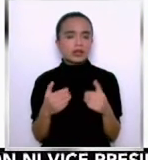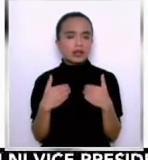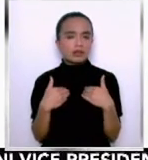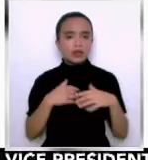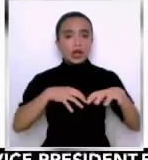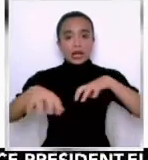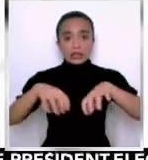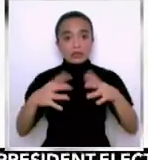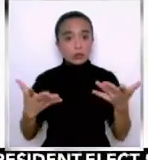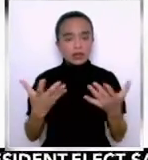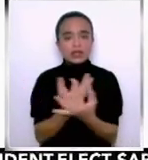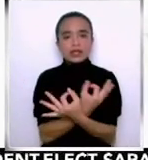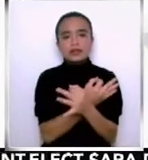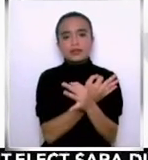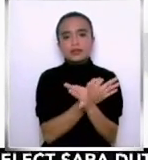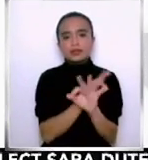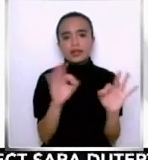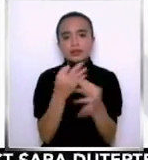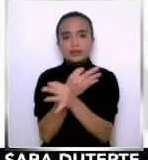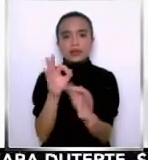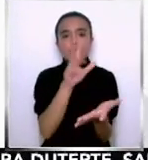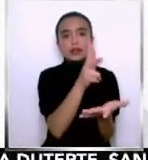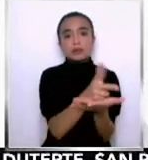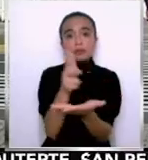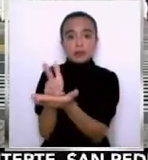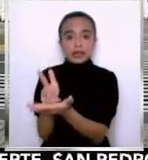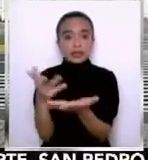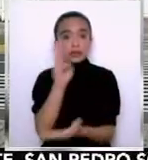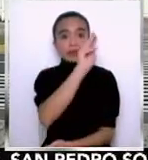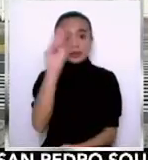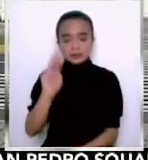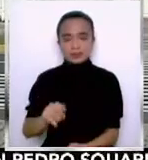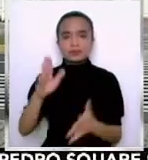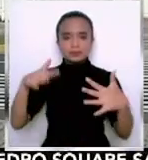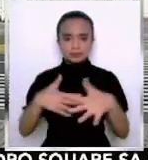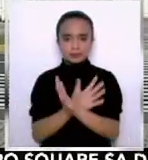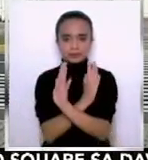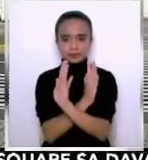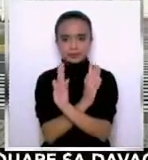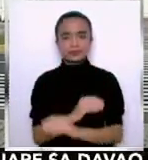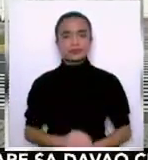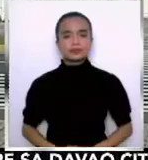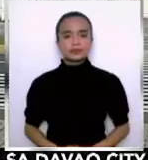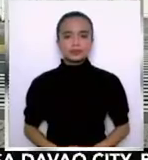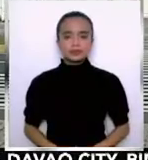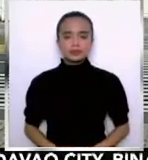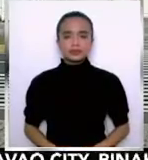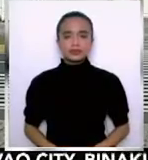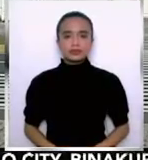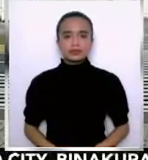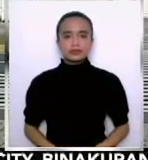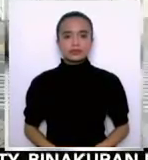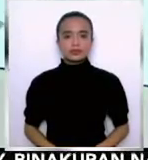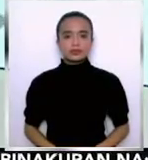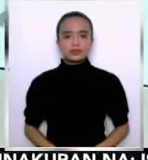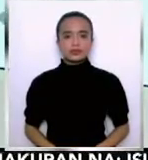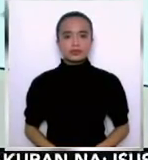mga designated freedom parks po ng Manila at Davao. Maris Umali, Nakatutok, 24 Oras.